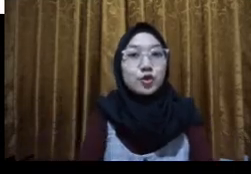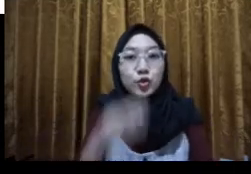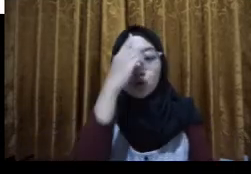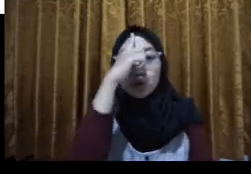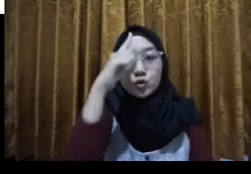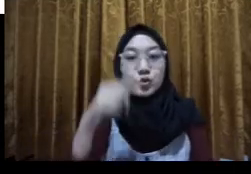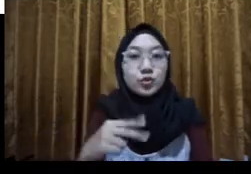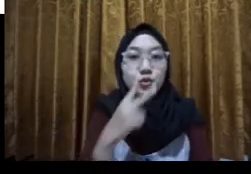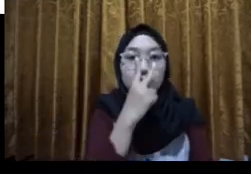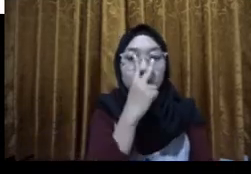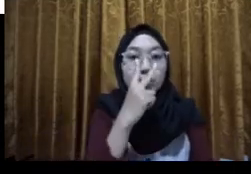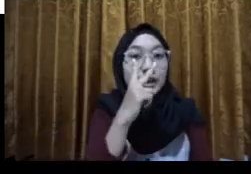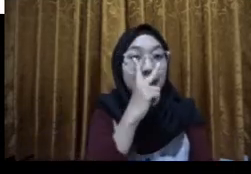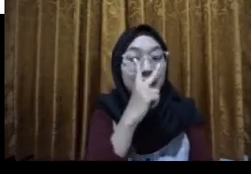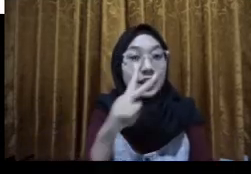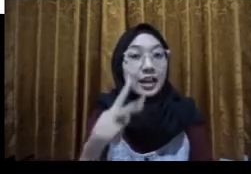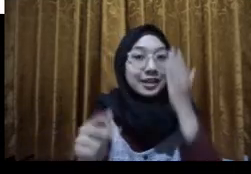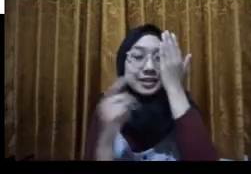sebagai reader book.